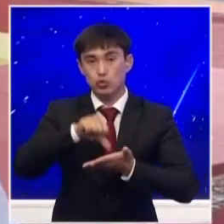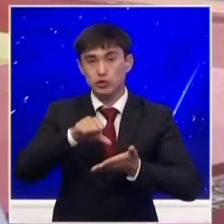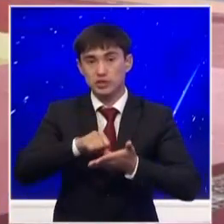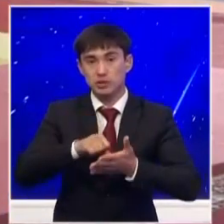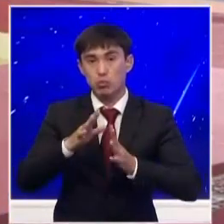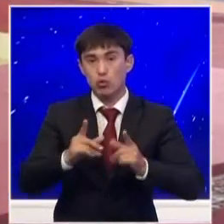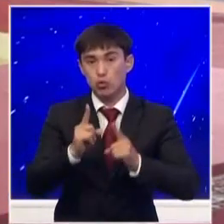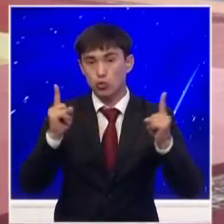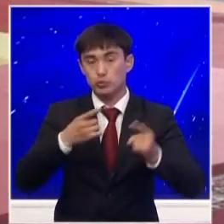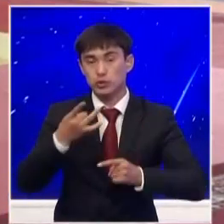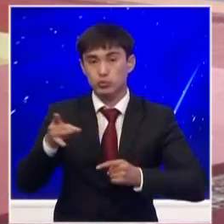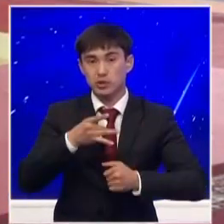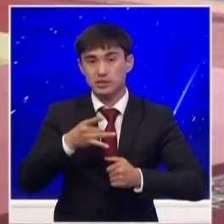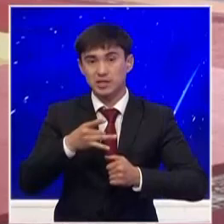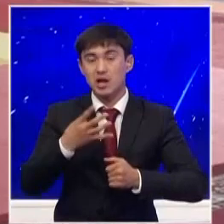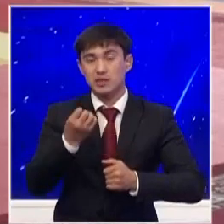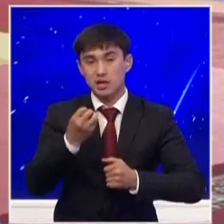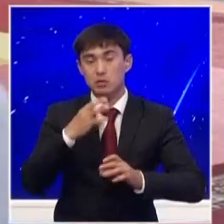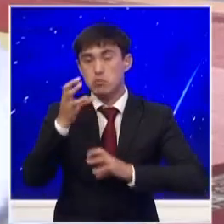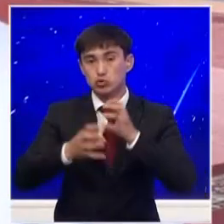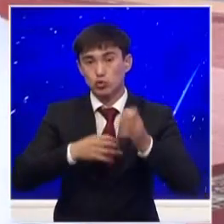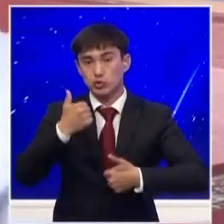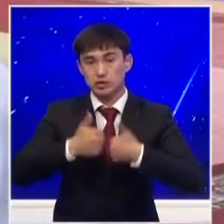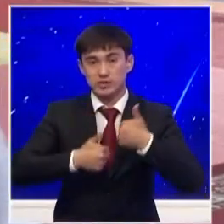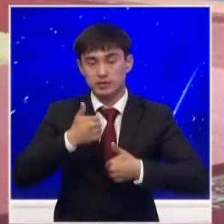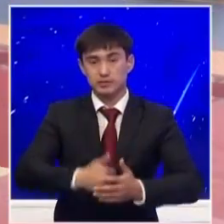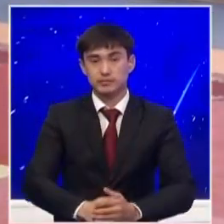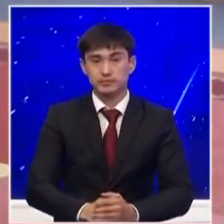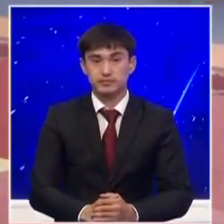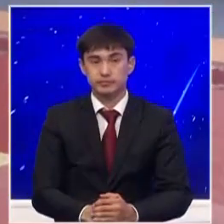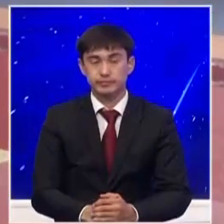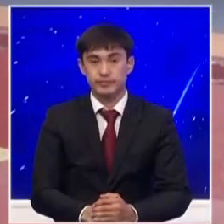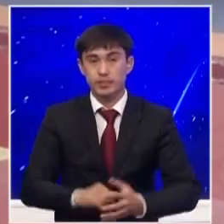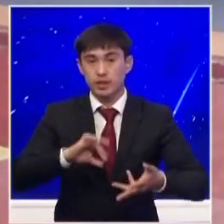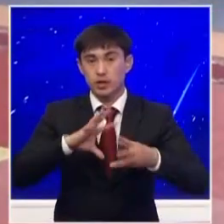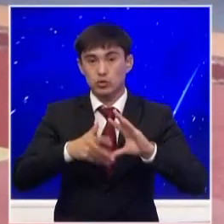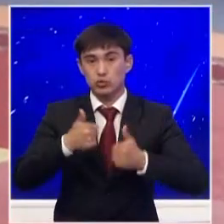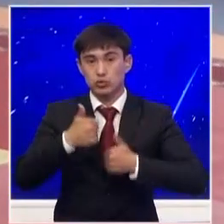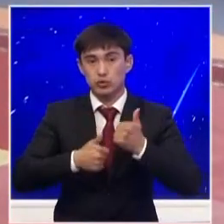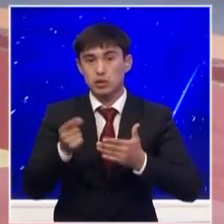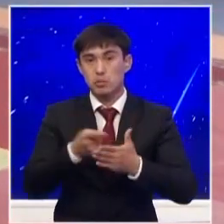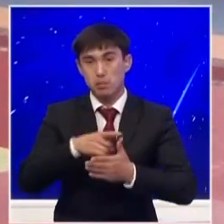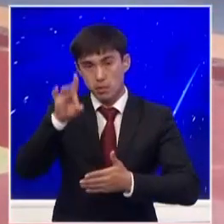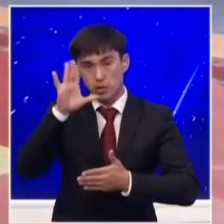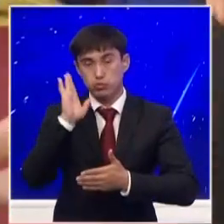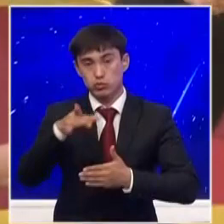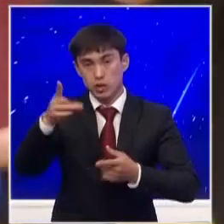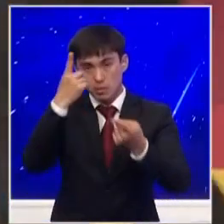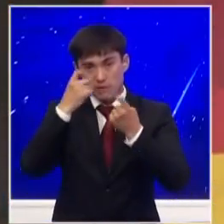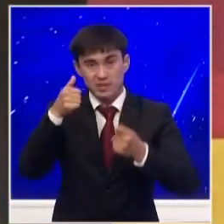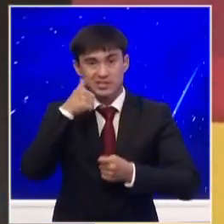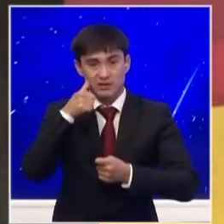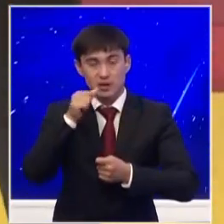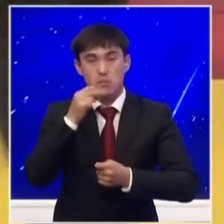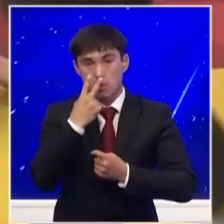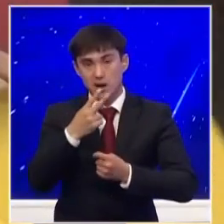участие в более крупных республиканских, а также международных состязаниях. Итоги турнира, а также имена победителей будут объявлены завтра.